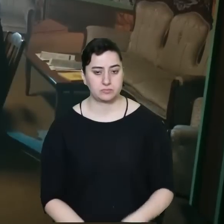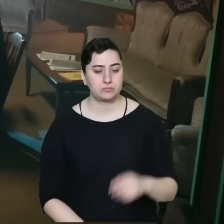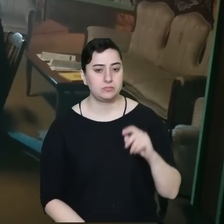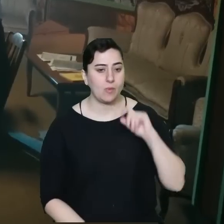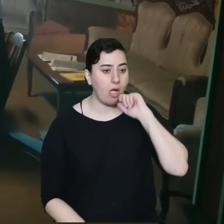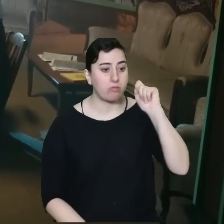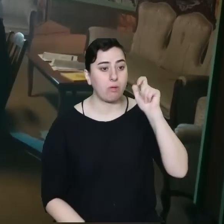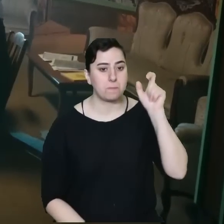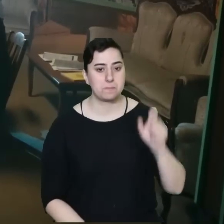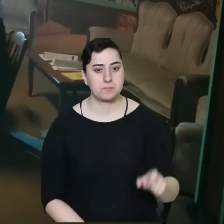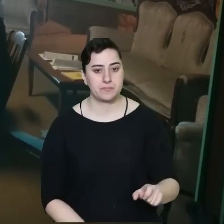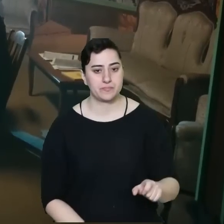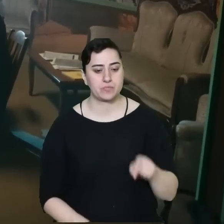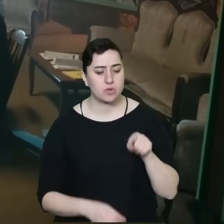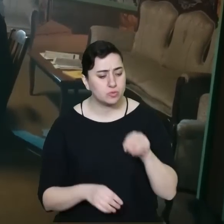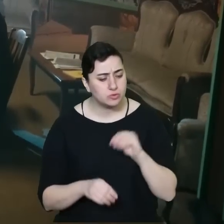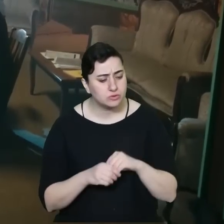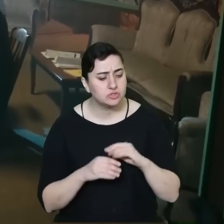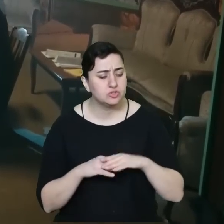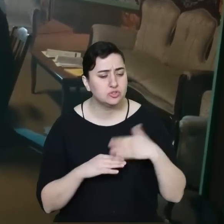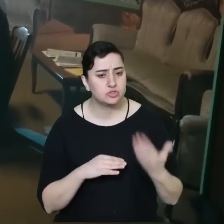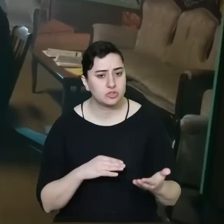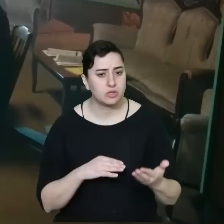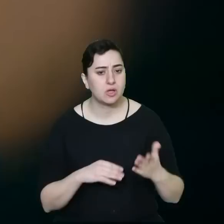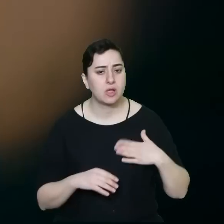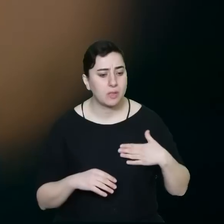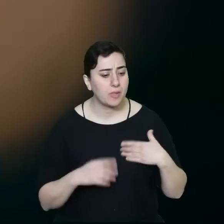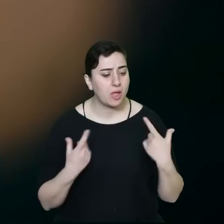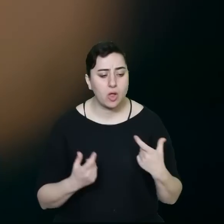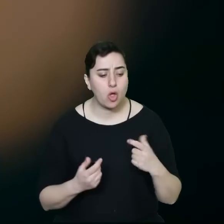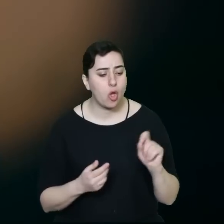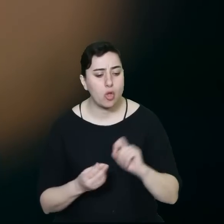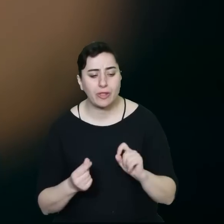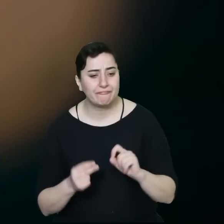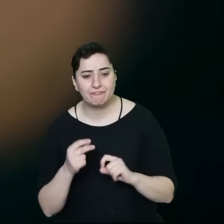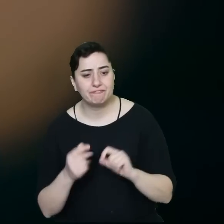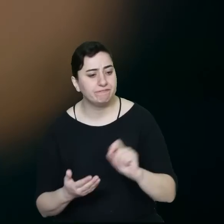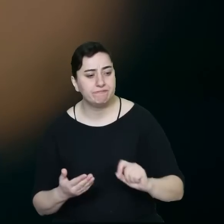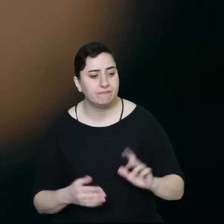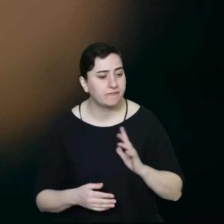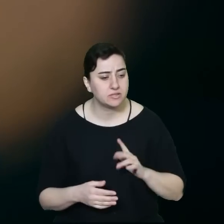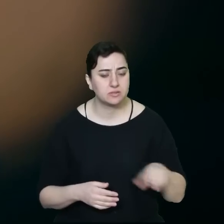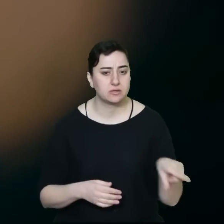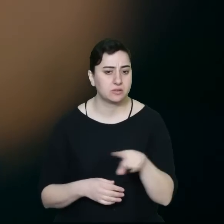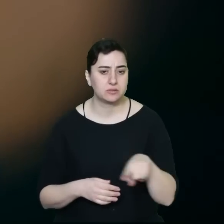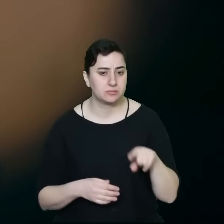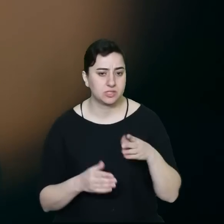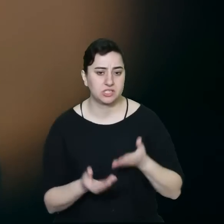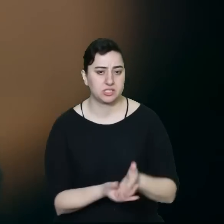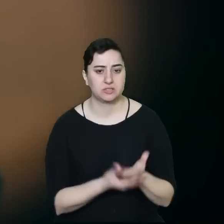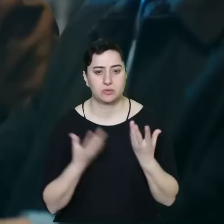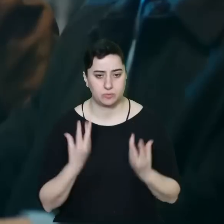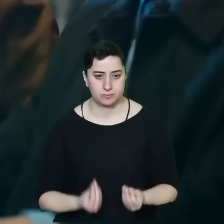Adam. Bunun dışında kalbin hangi ödevleri varsa onlardan birine